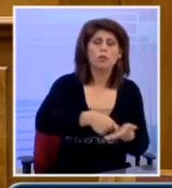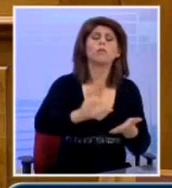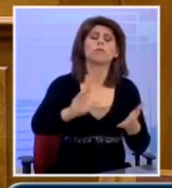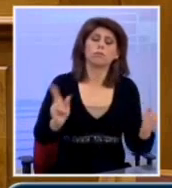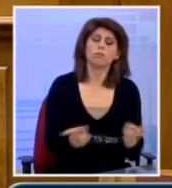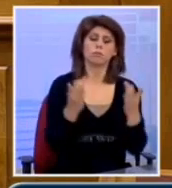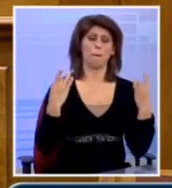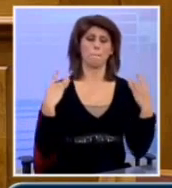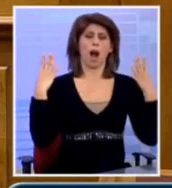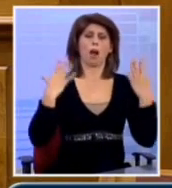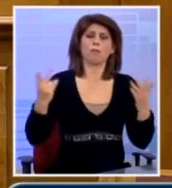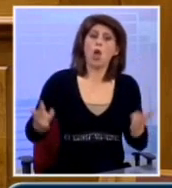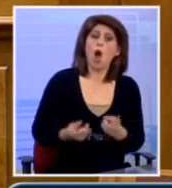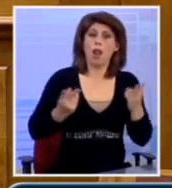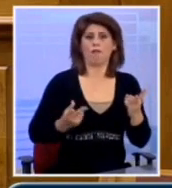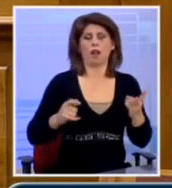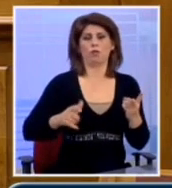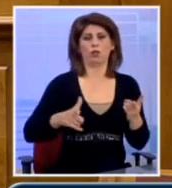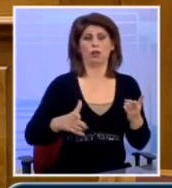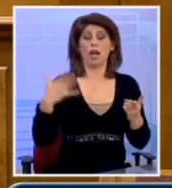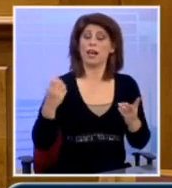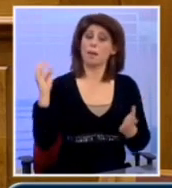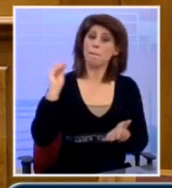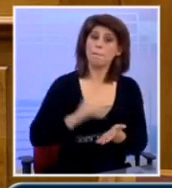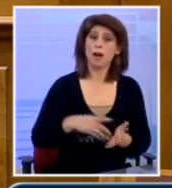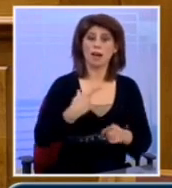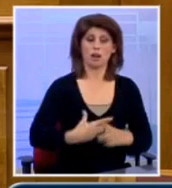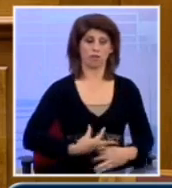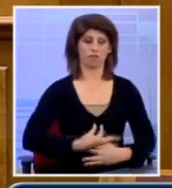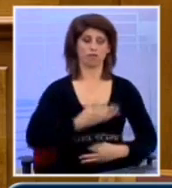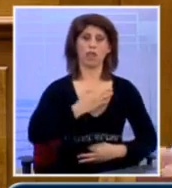για να αποκτήσει ξανά η χώρα κύρος και αξιοπρέπεια.